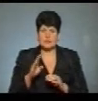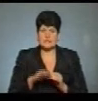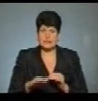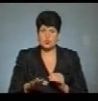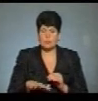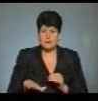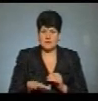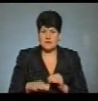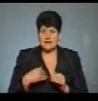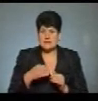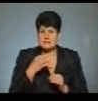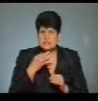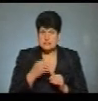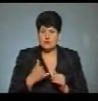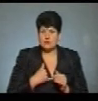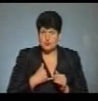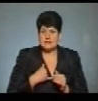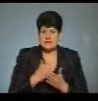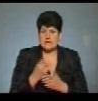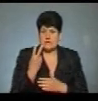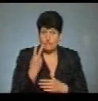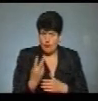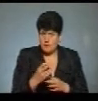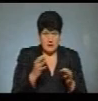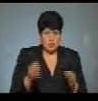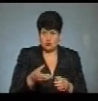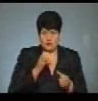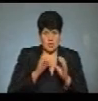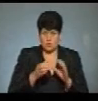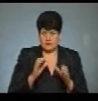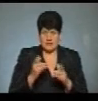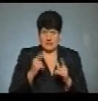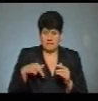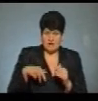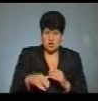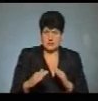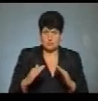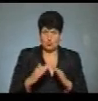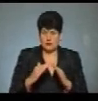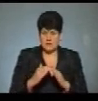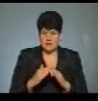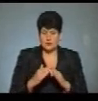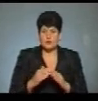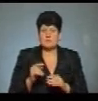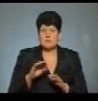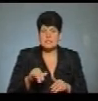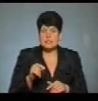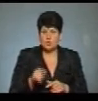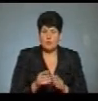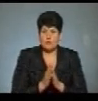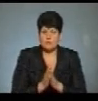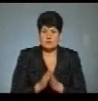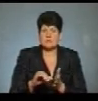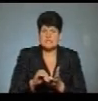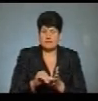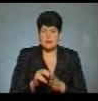майданчику. Я сказав, що нас лише 2, і ми нічого не розповідаємо, лише вийшли з будинку в справах. Після цього я попросив представитися поліцейських,